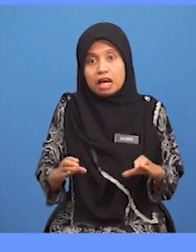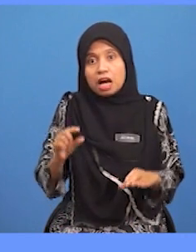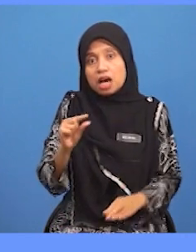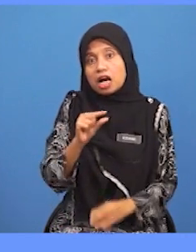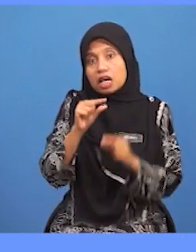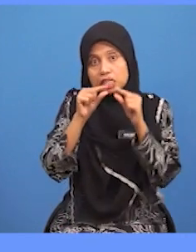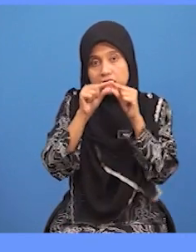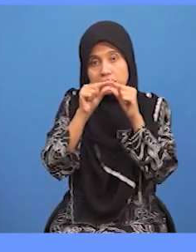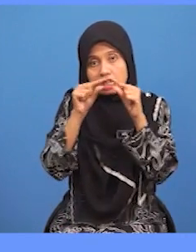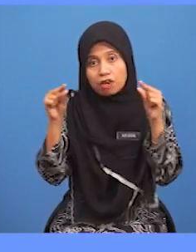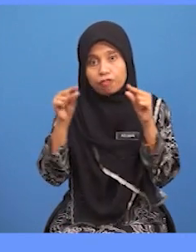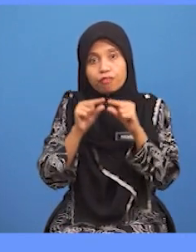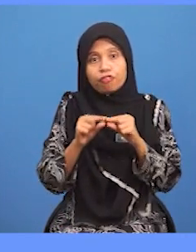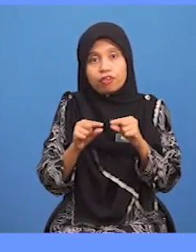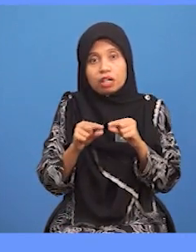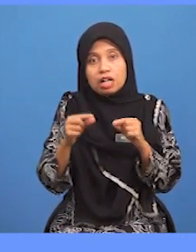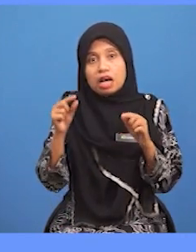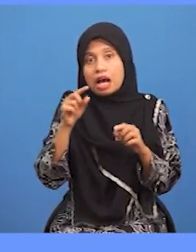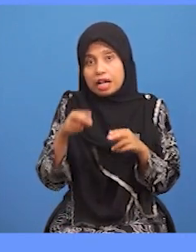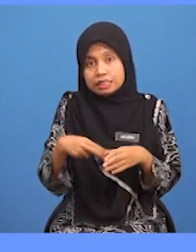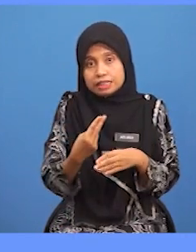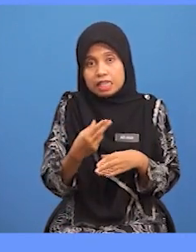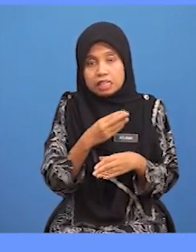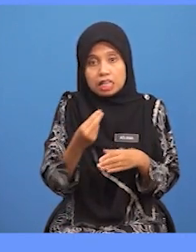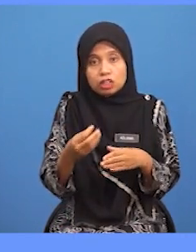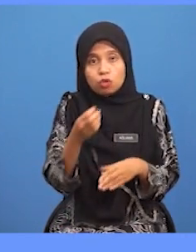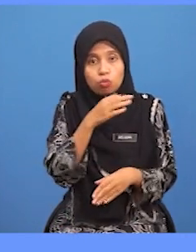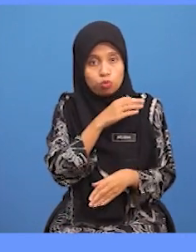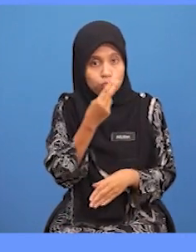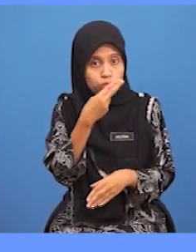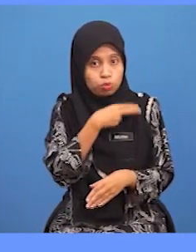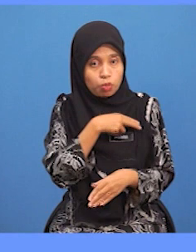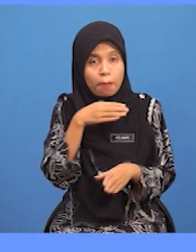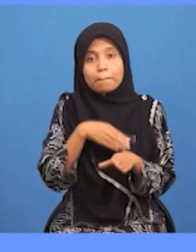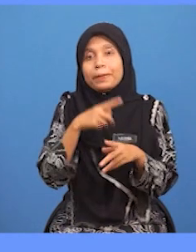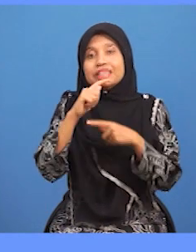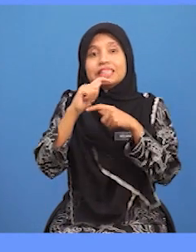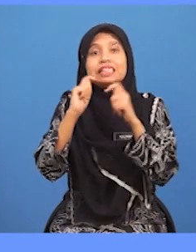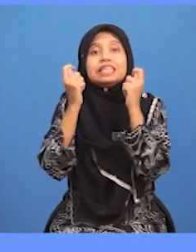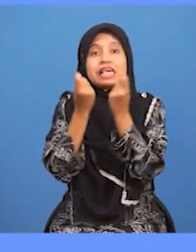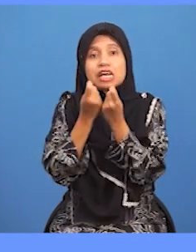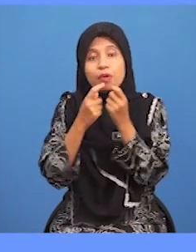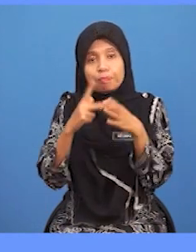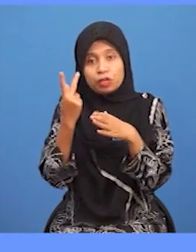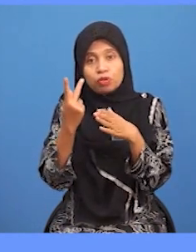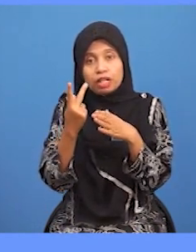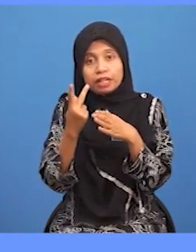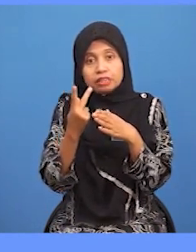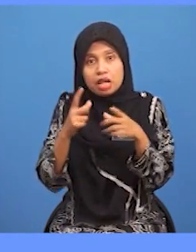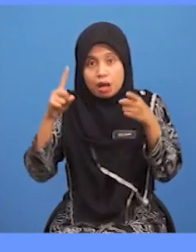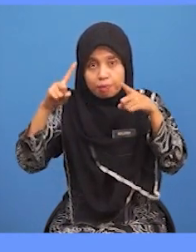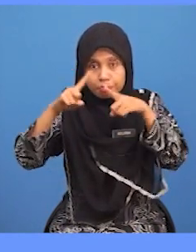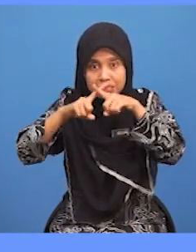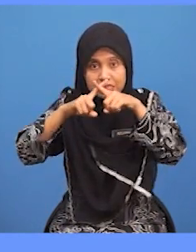modal menunjukkan hubungan antara kos, hasil dan untung pada pelbagai tingkat pengeluaran. Persilangan